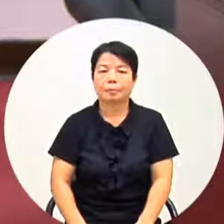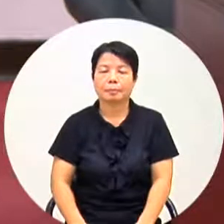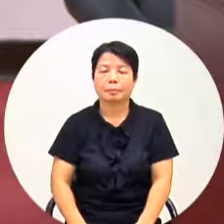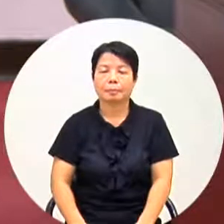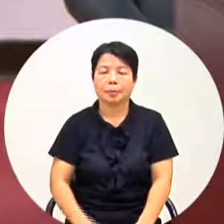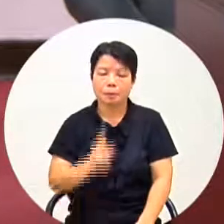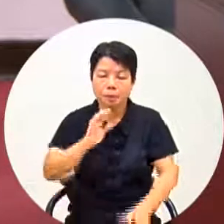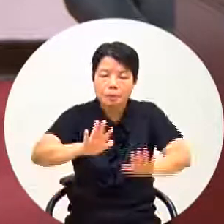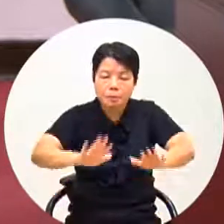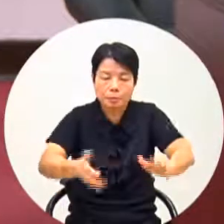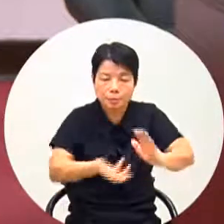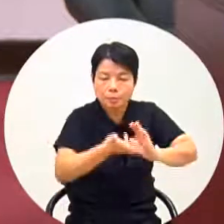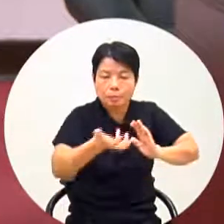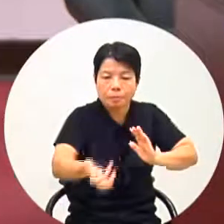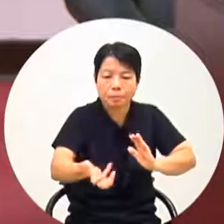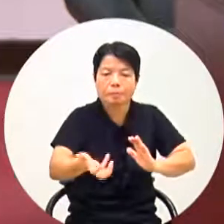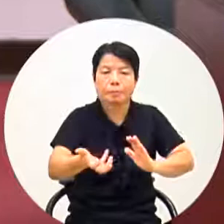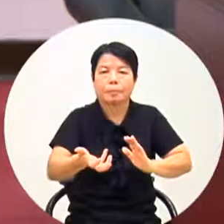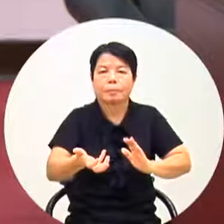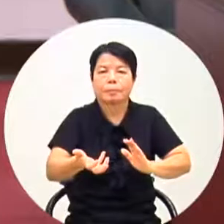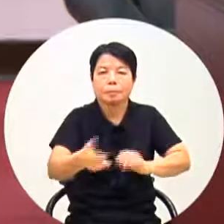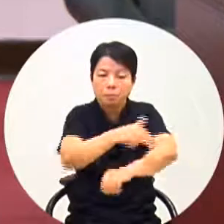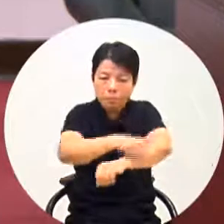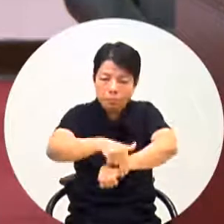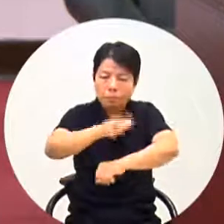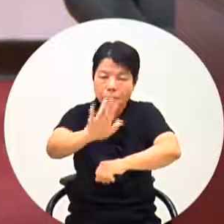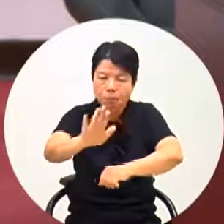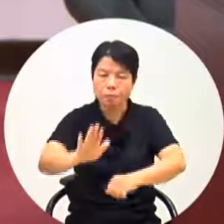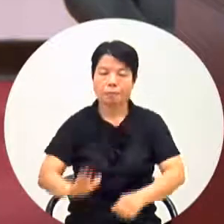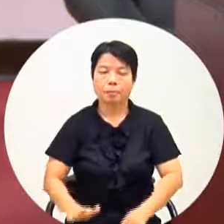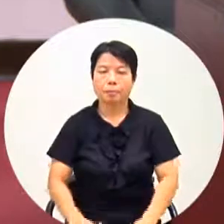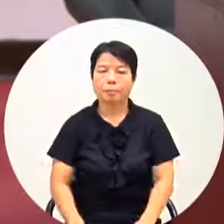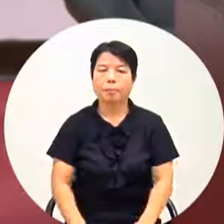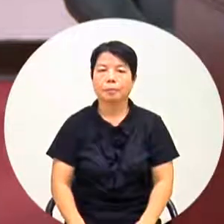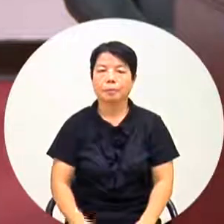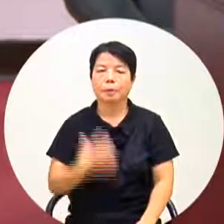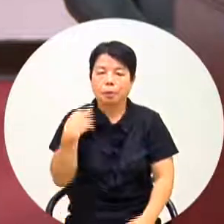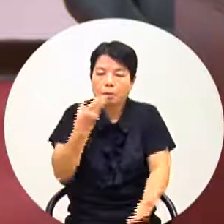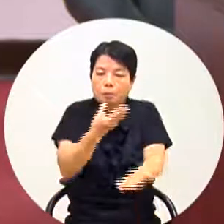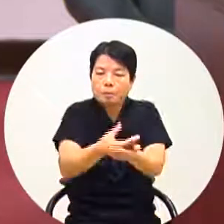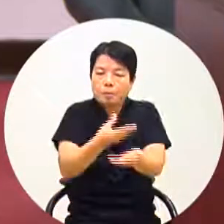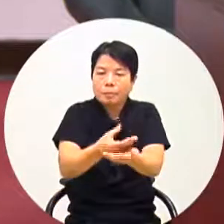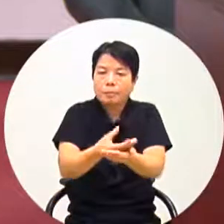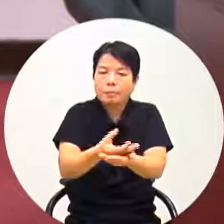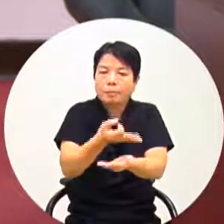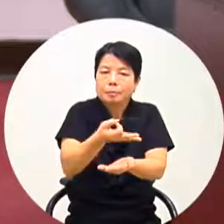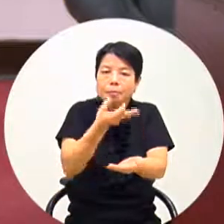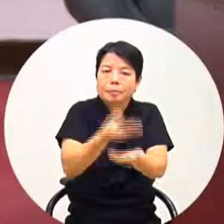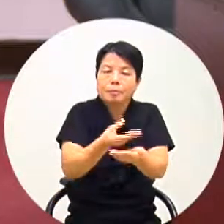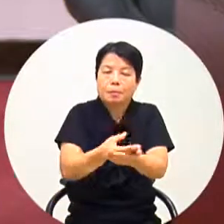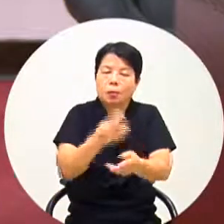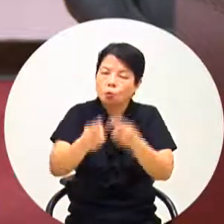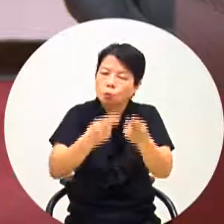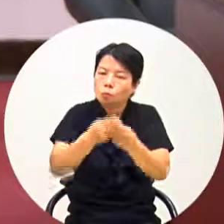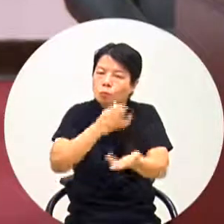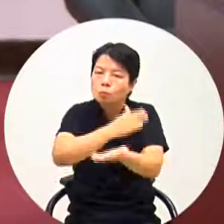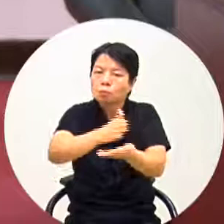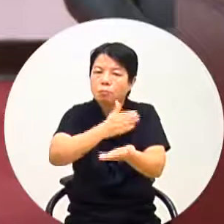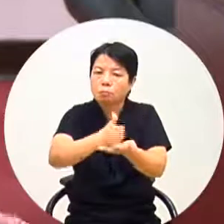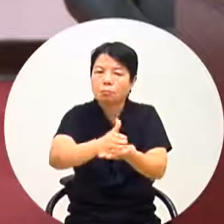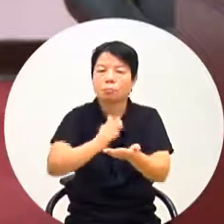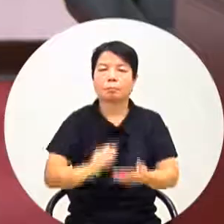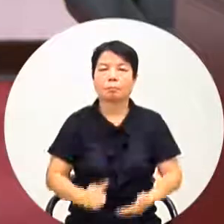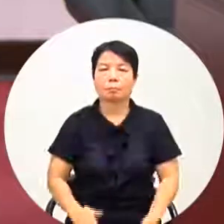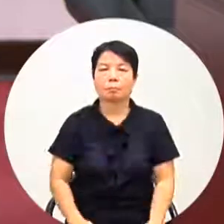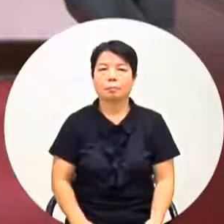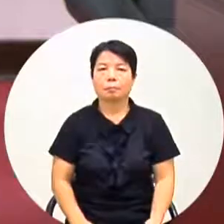迁村的一个过程，那赔偿的问题将如何处理？将